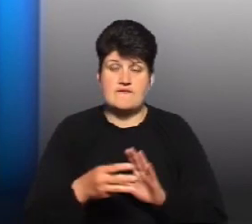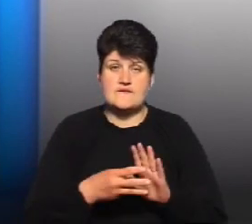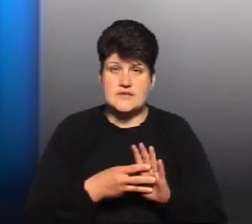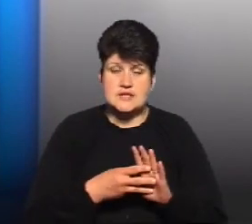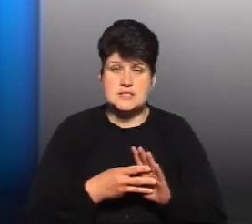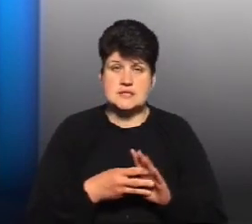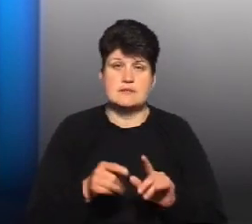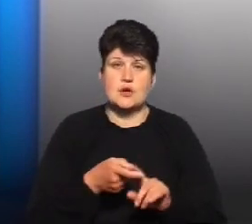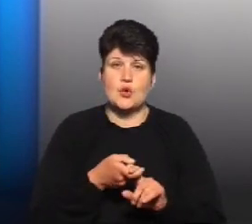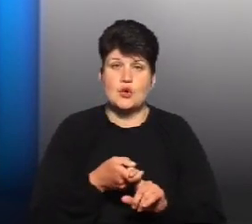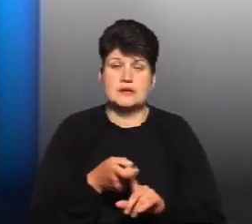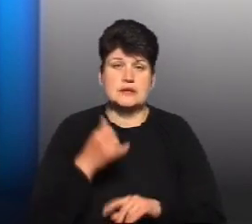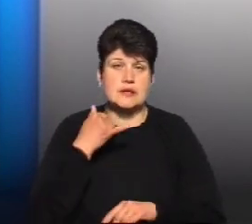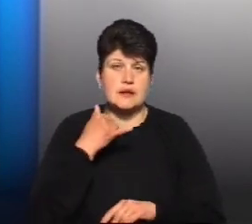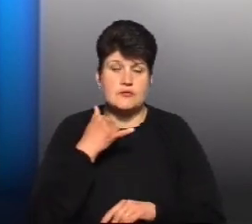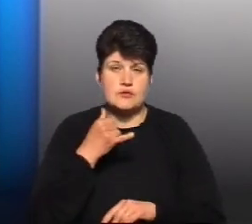наші телефони